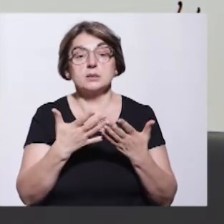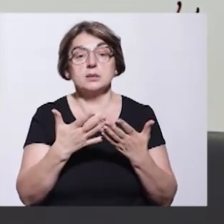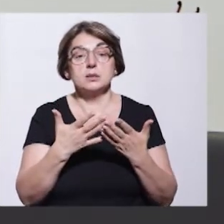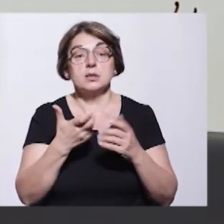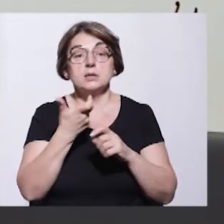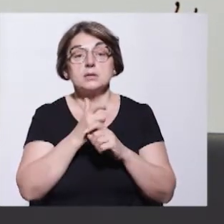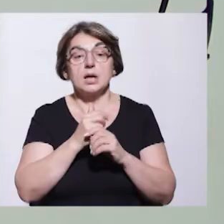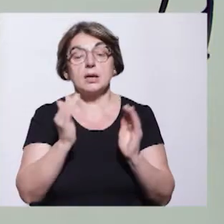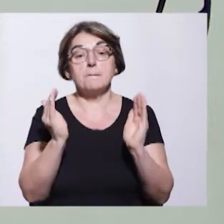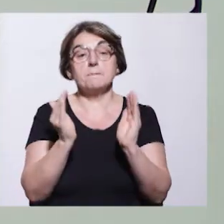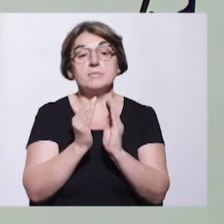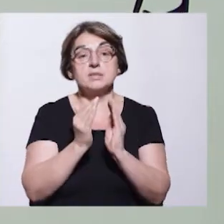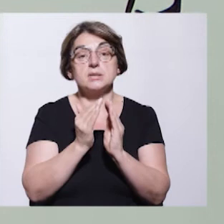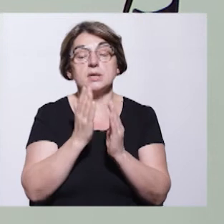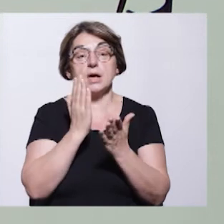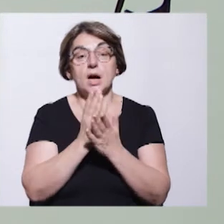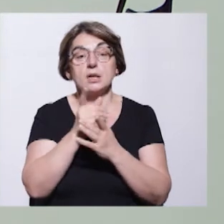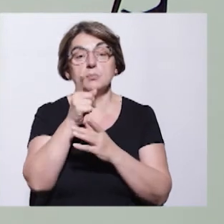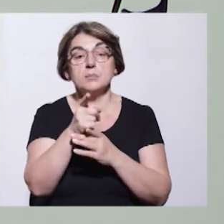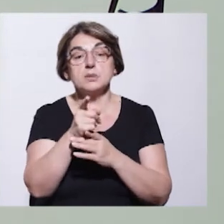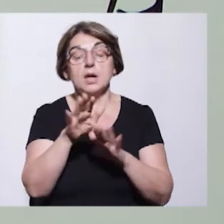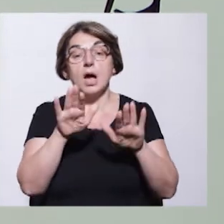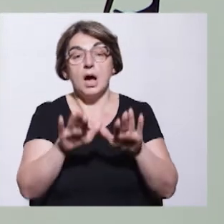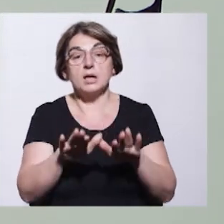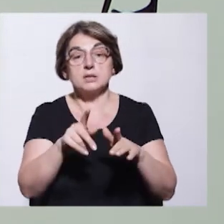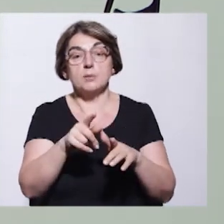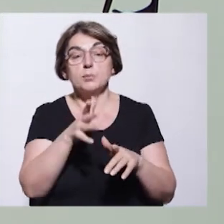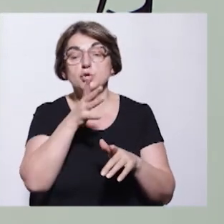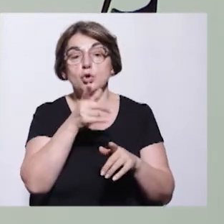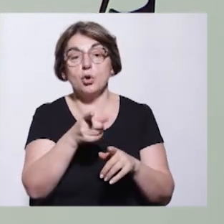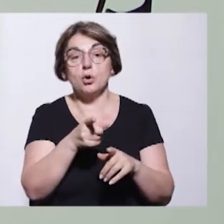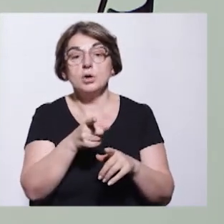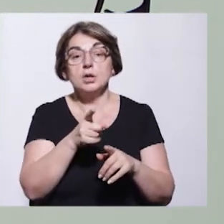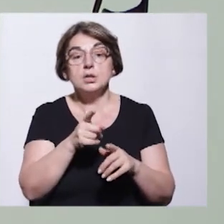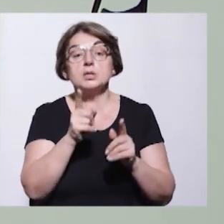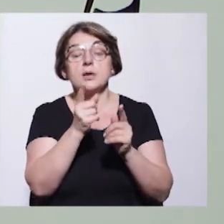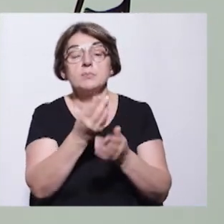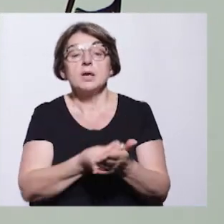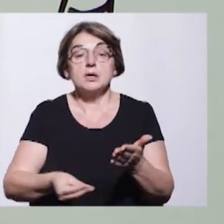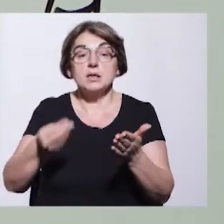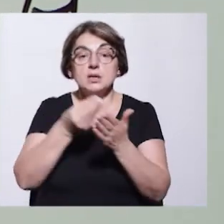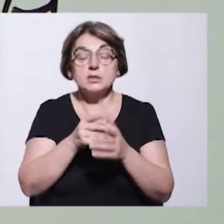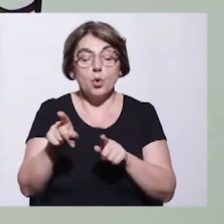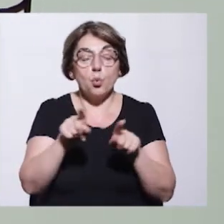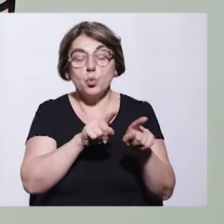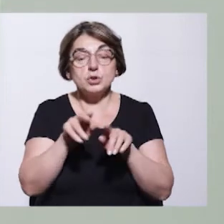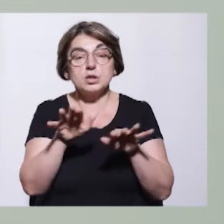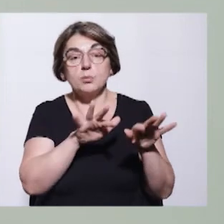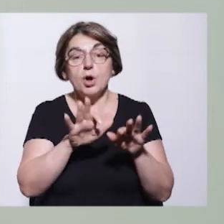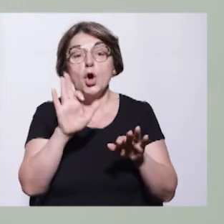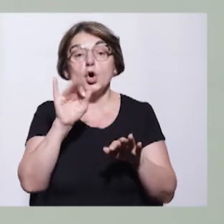რადიკალი, რომელიც ძალიან მცირე ხანი არის მისი არსებობის ხანგრძლივობა,